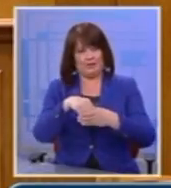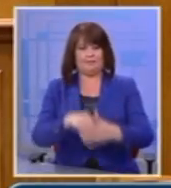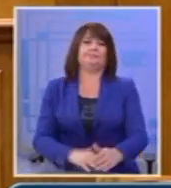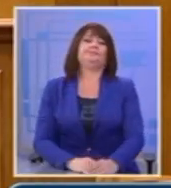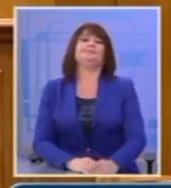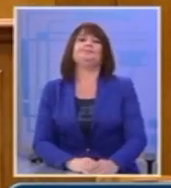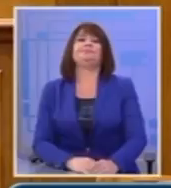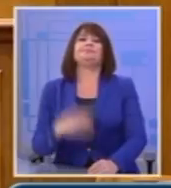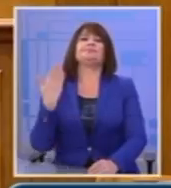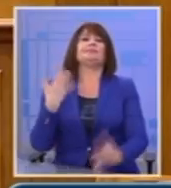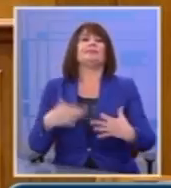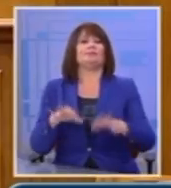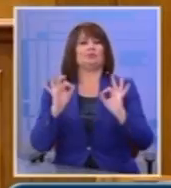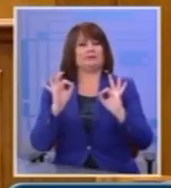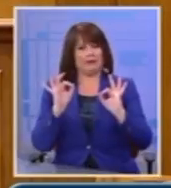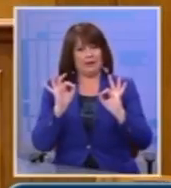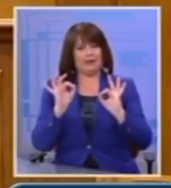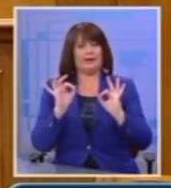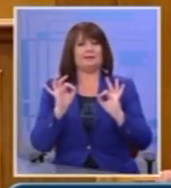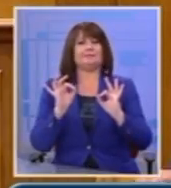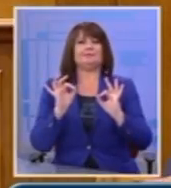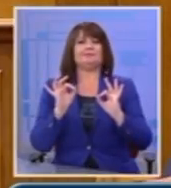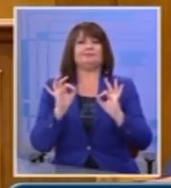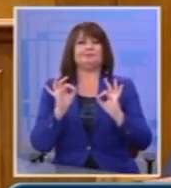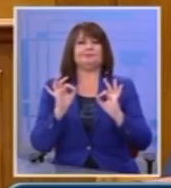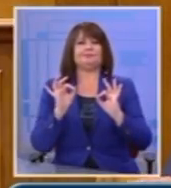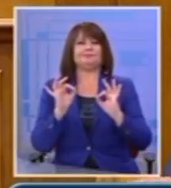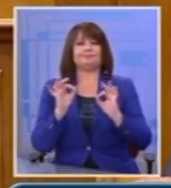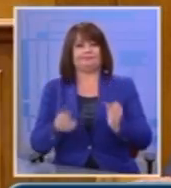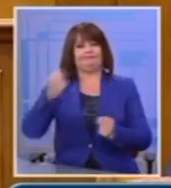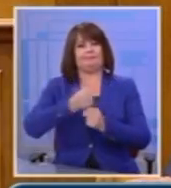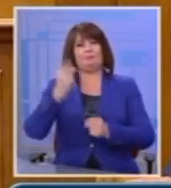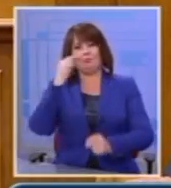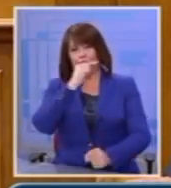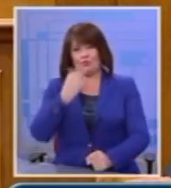Από την πρώτη στιγμή που βρέθηκα στη θέση του Πρωθυπουργού,